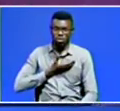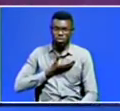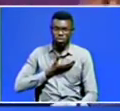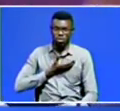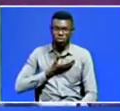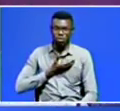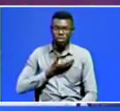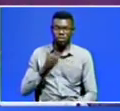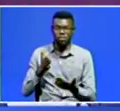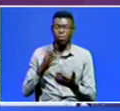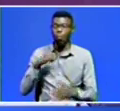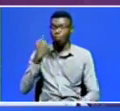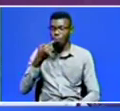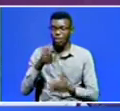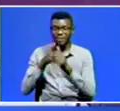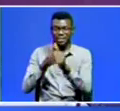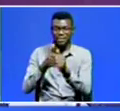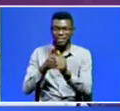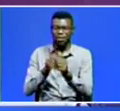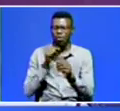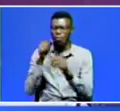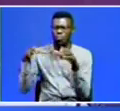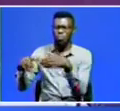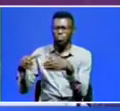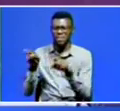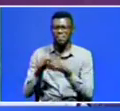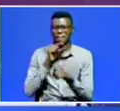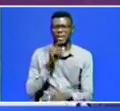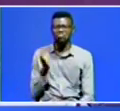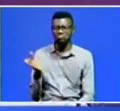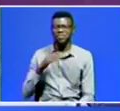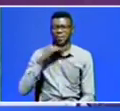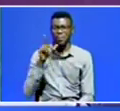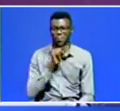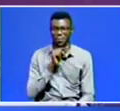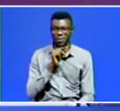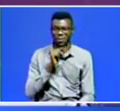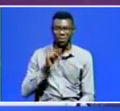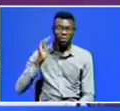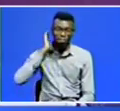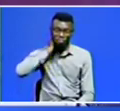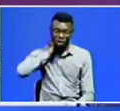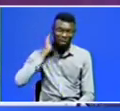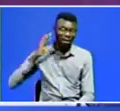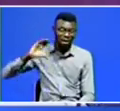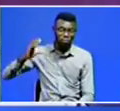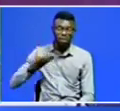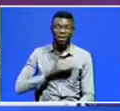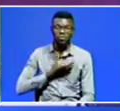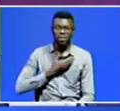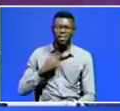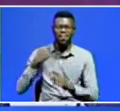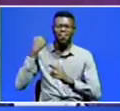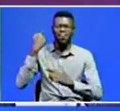wa wazee kama hao, Murang'a County Council kila mwaka